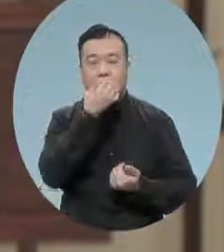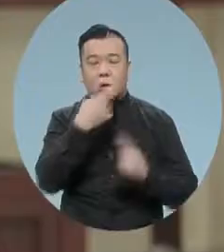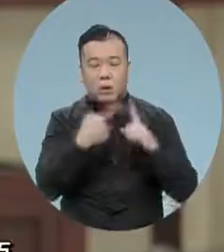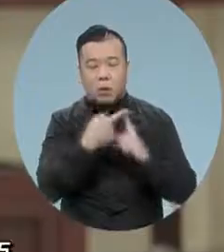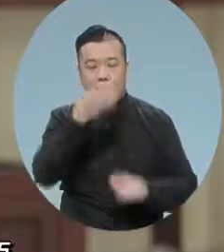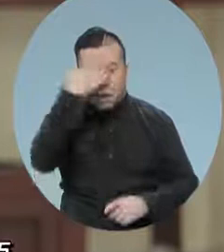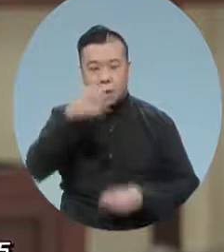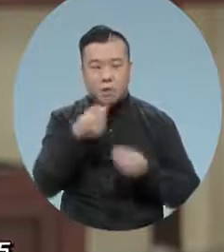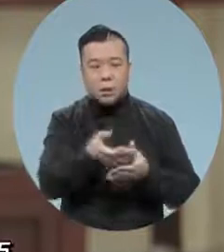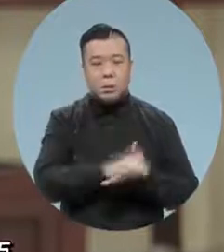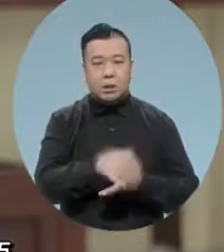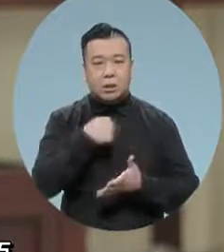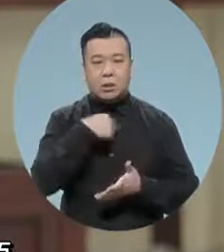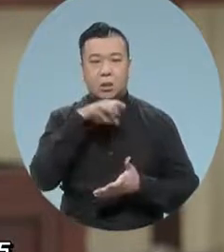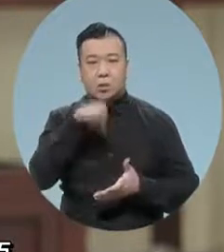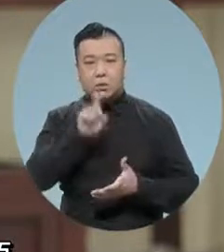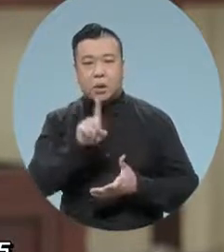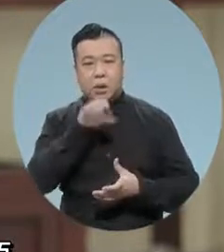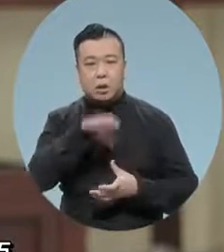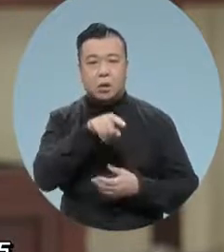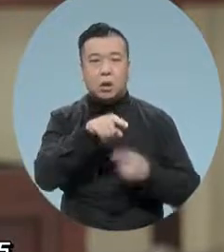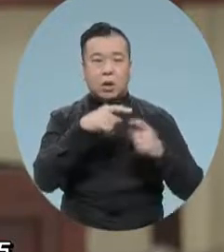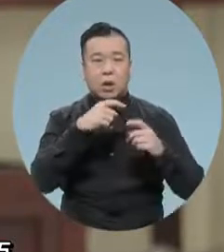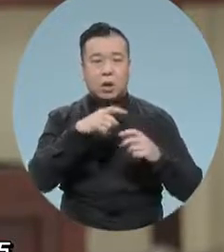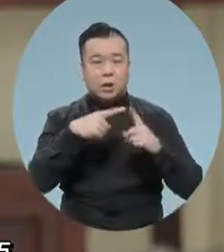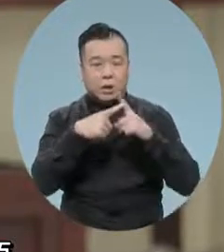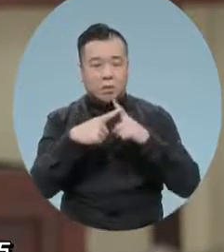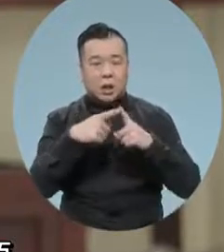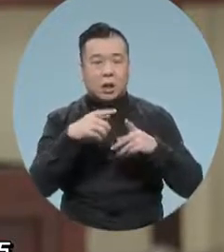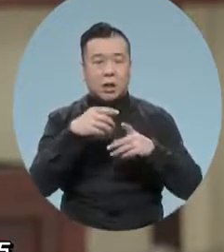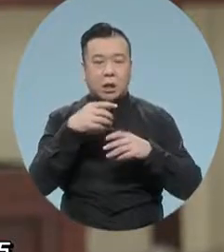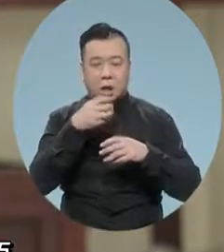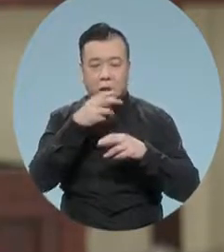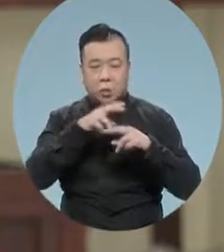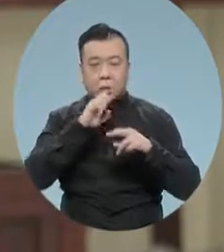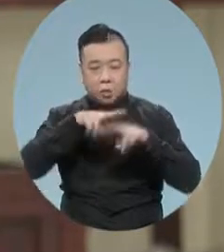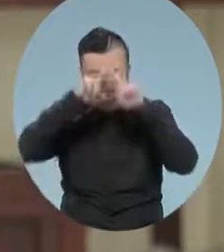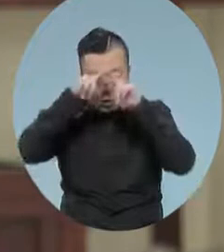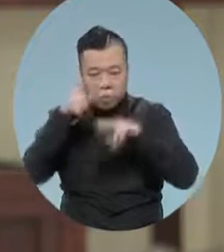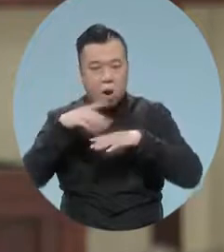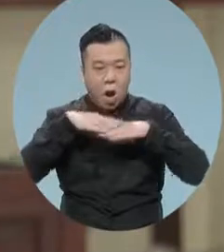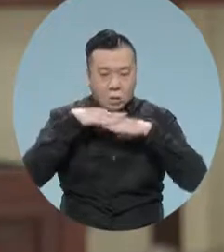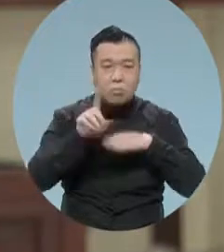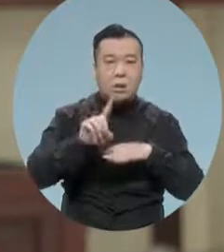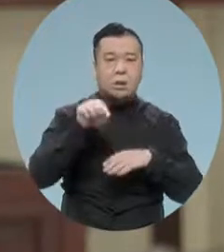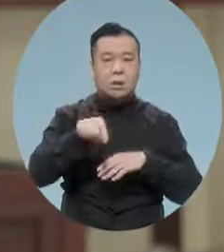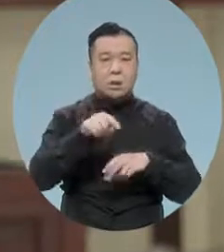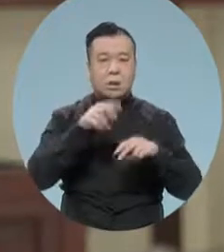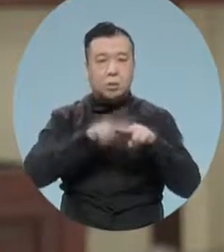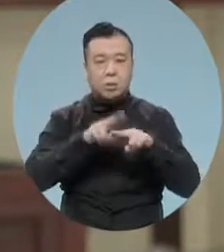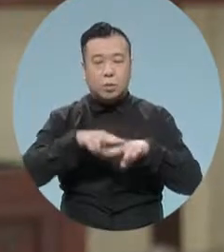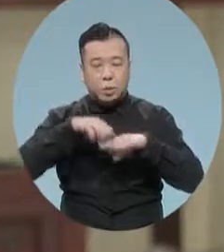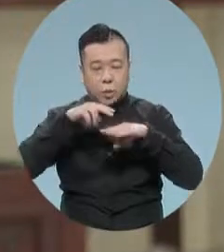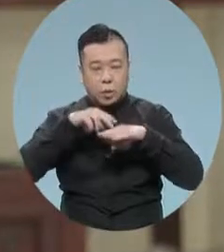白的。我用人民对共产党的期望作为一个主题呢，最主要我觉得中国共产党